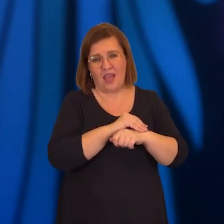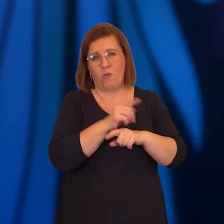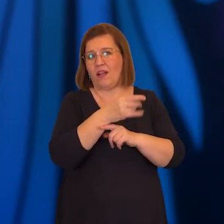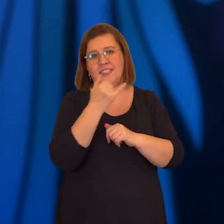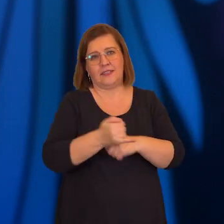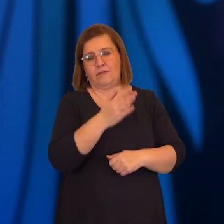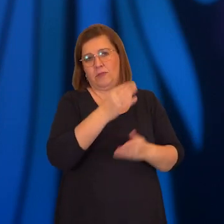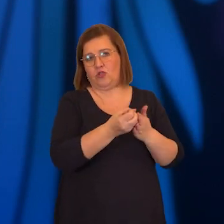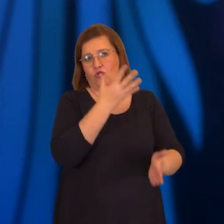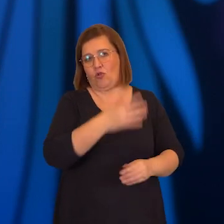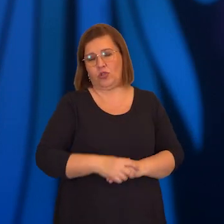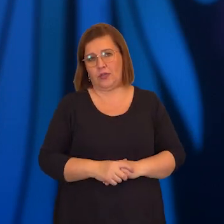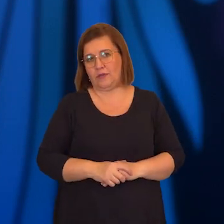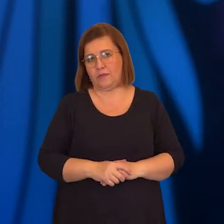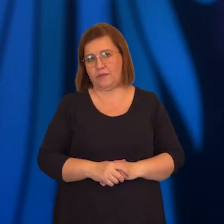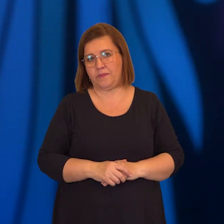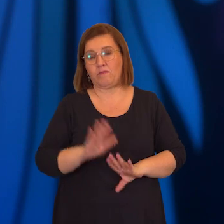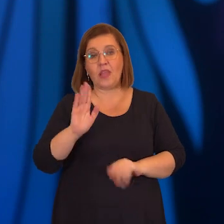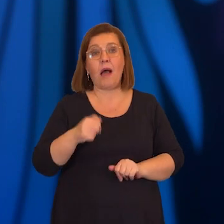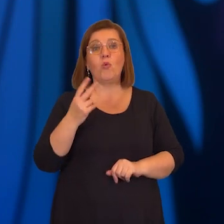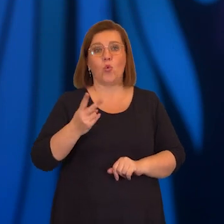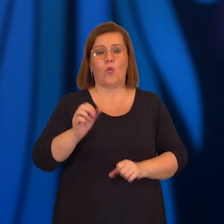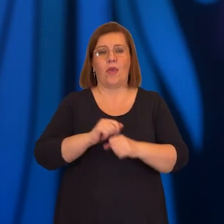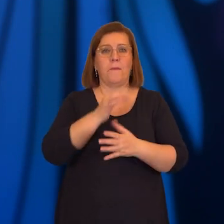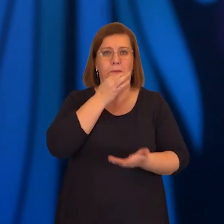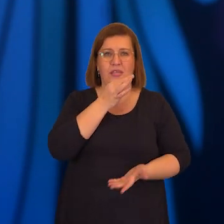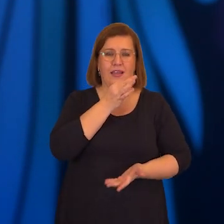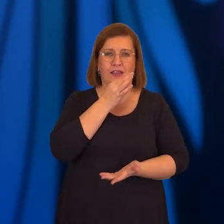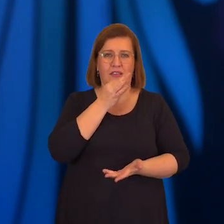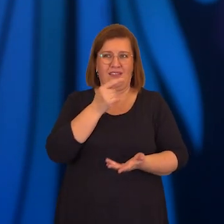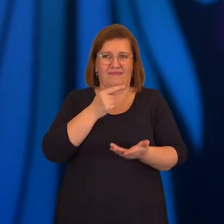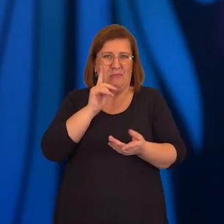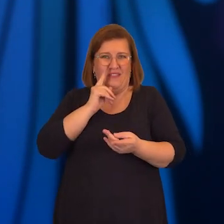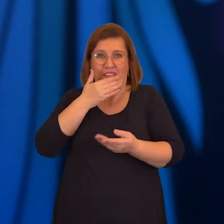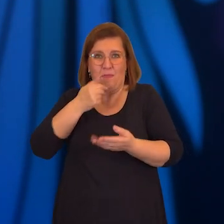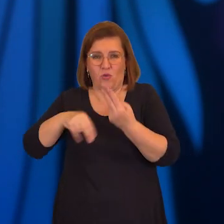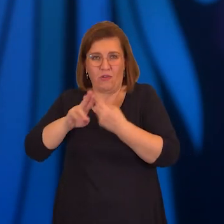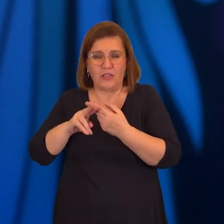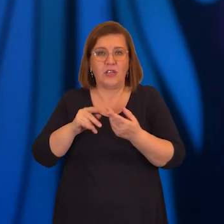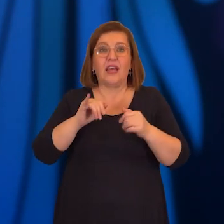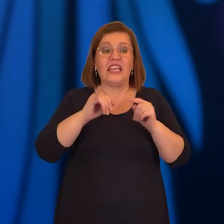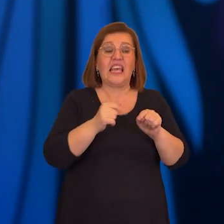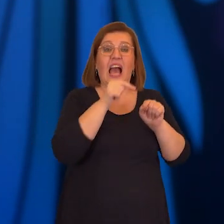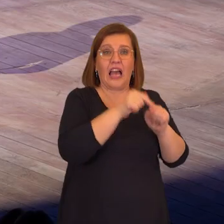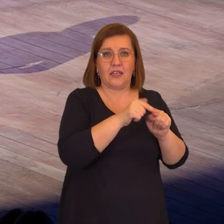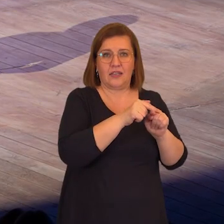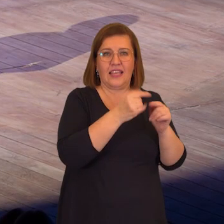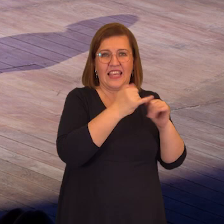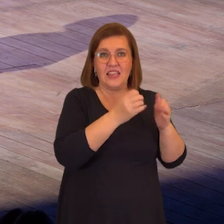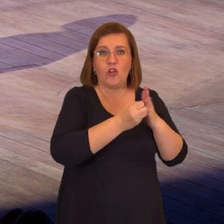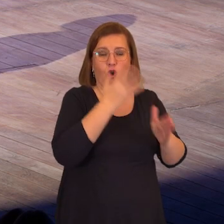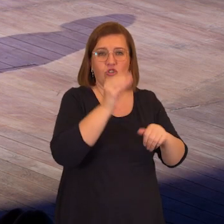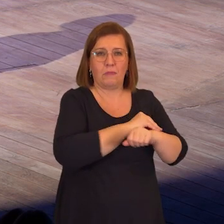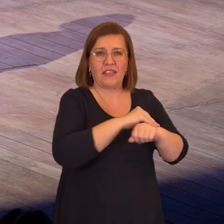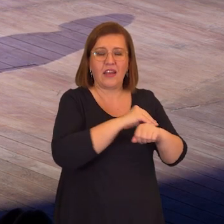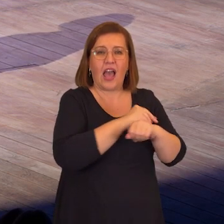droższy. Poza tym pozostawiamy też pytanie bez odpowiedzi, jak wygląda sterylizacja tych materiałów i jak ona wpływa